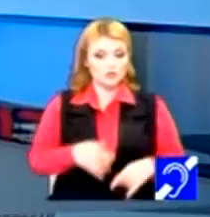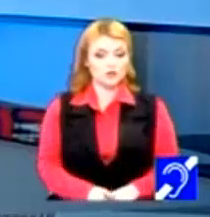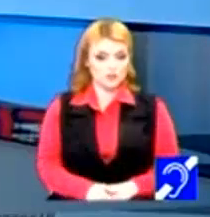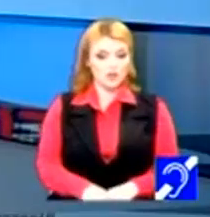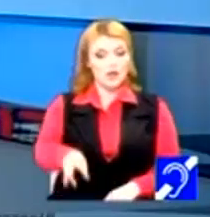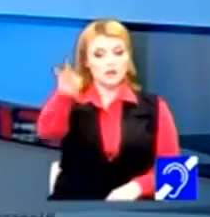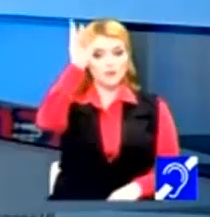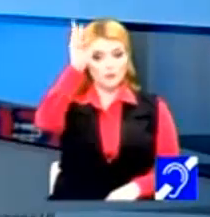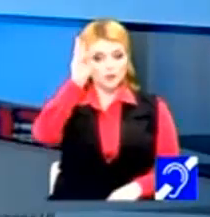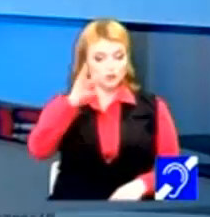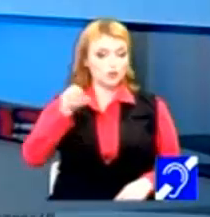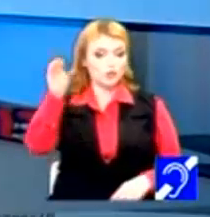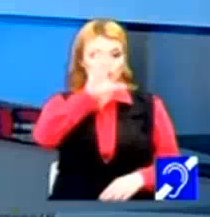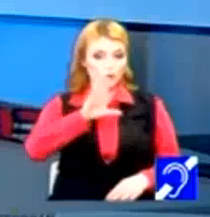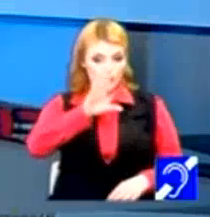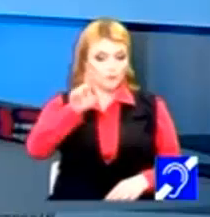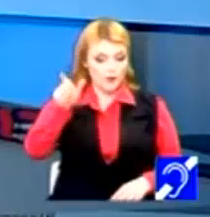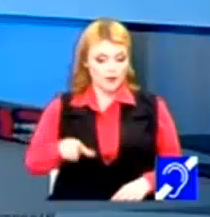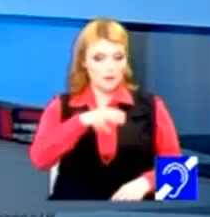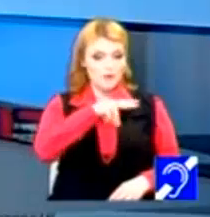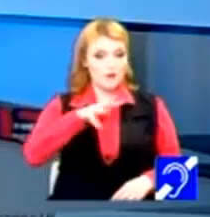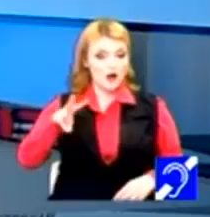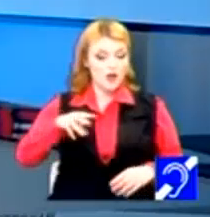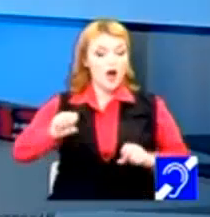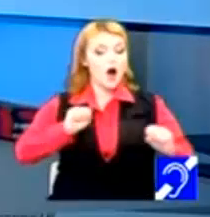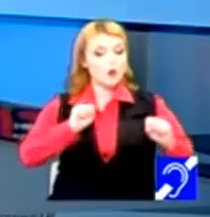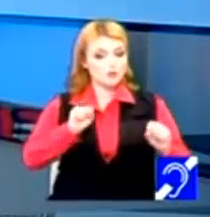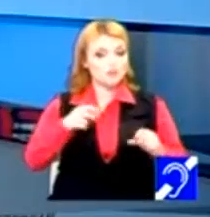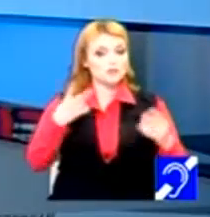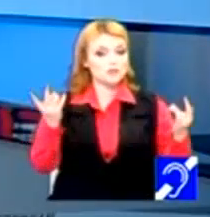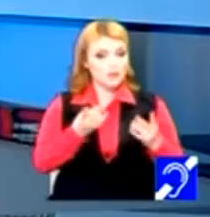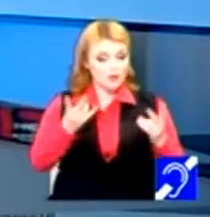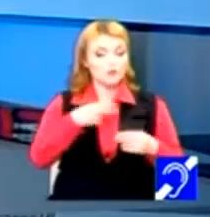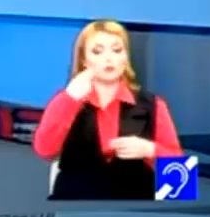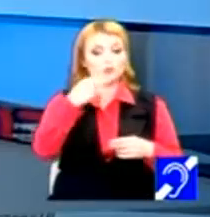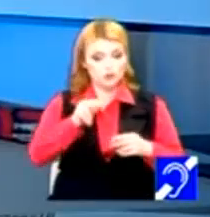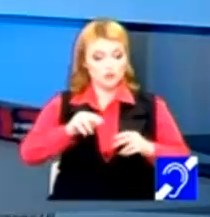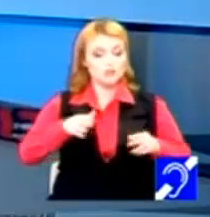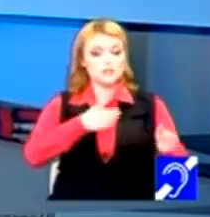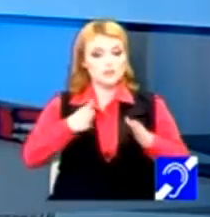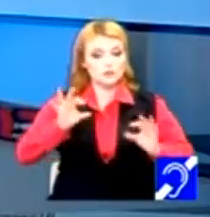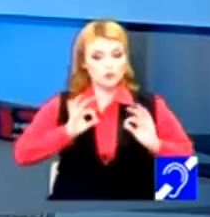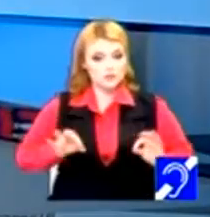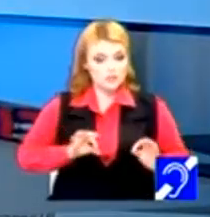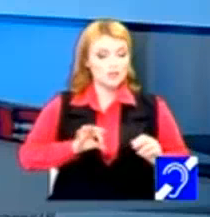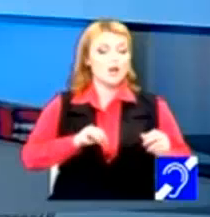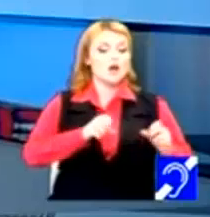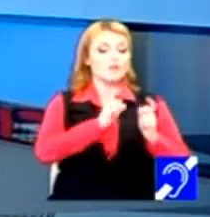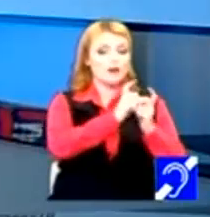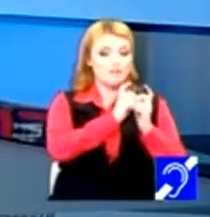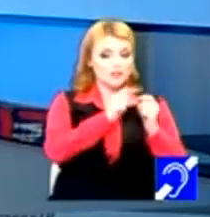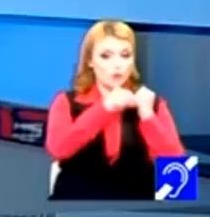Chișinău, Peter Mihalco. Diplomatul spune că autoritățile trebuie să reformeze justiția, să combată corupția, să asigure